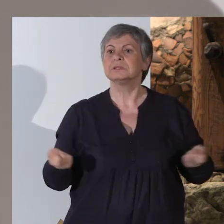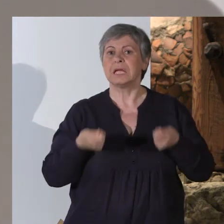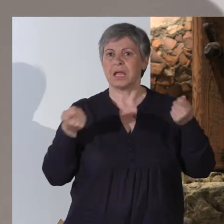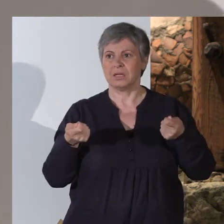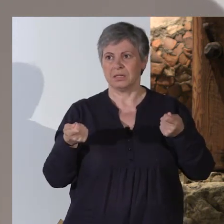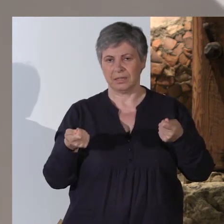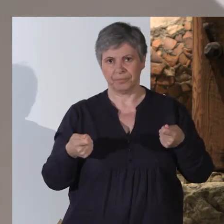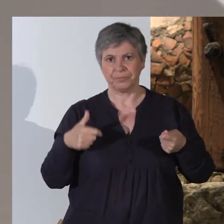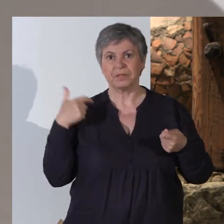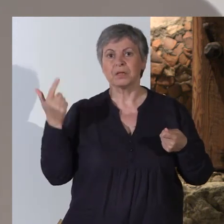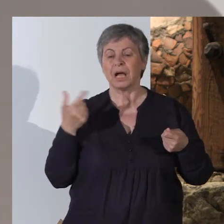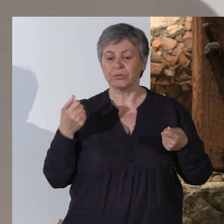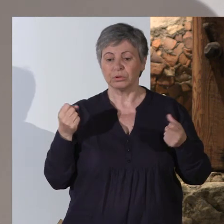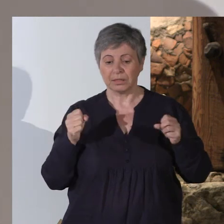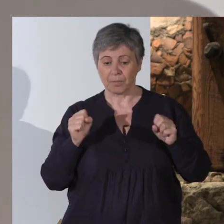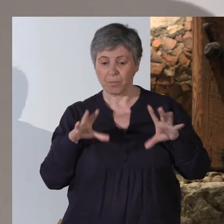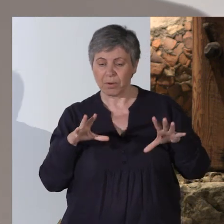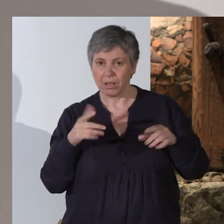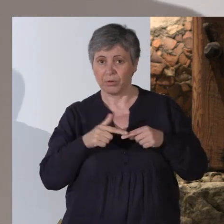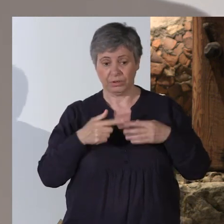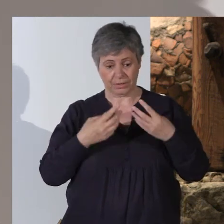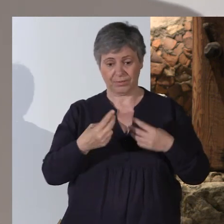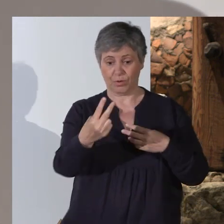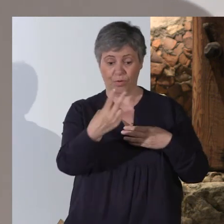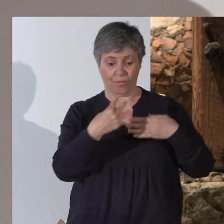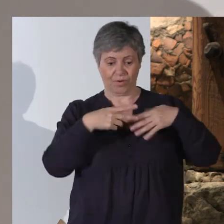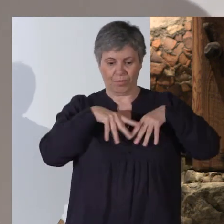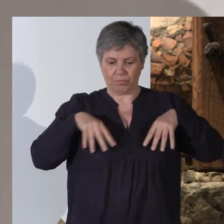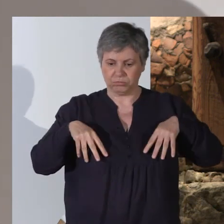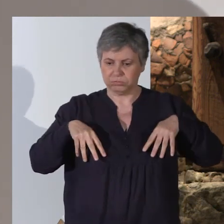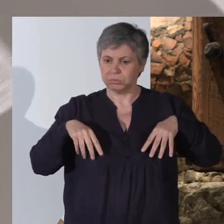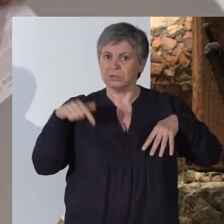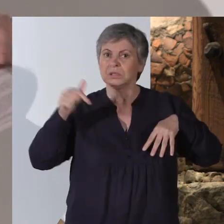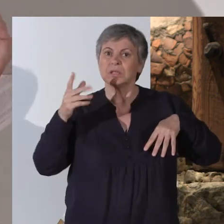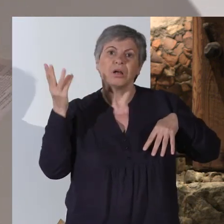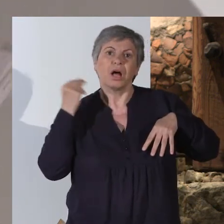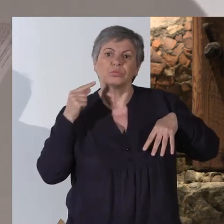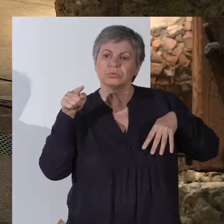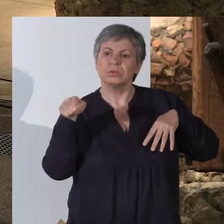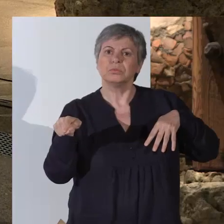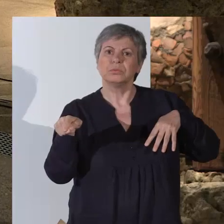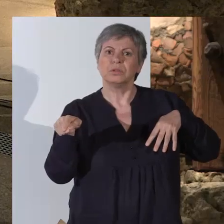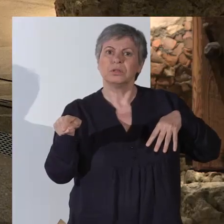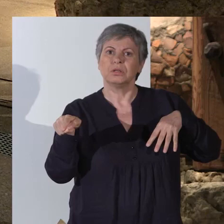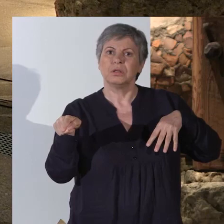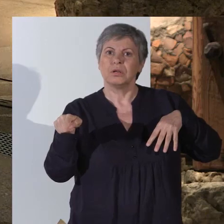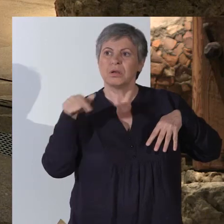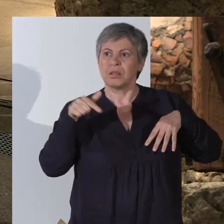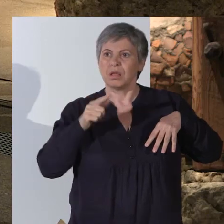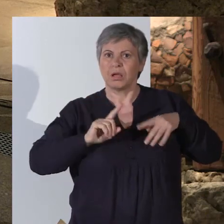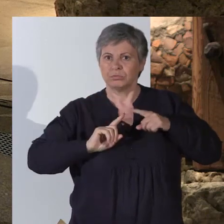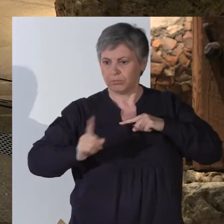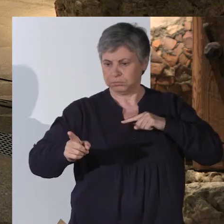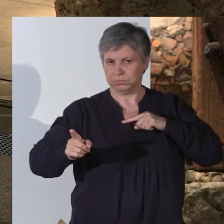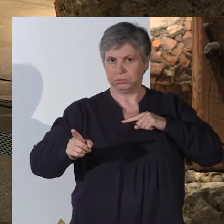υπήρχανε δύο πληροφορίες μία οπτική η οποία ήτανε στη σκηνή και μία ακουστική πληροφορία η οποία ήταν απέναντι από τη σκηνή ο στόχος